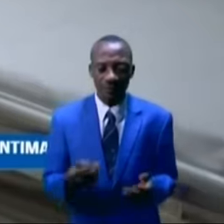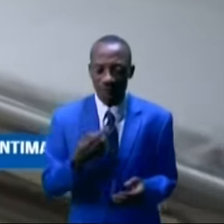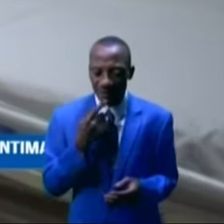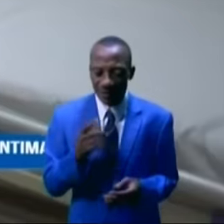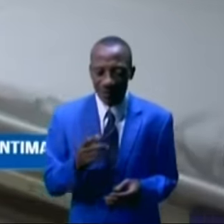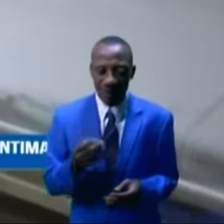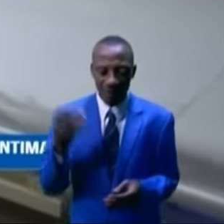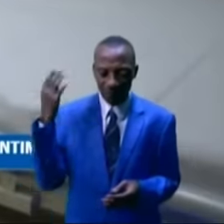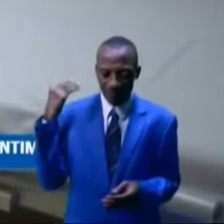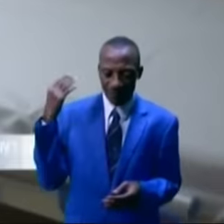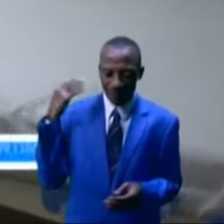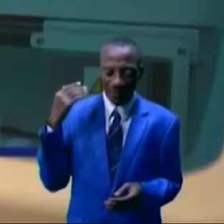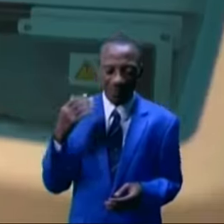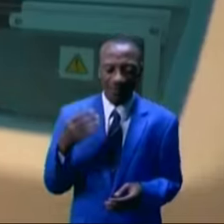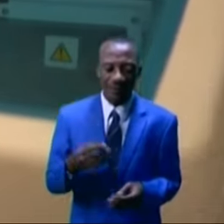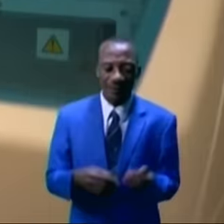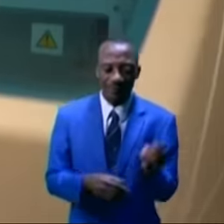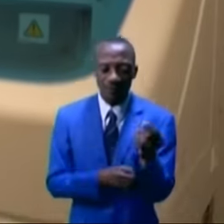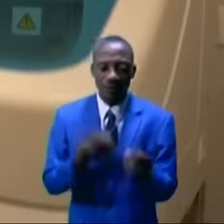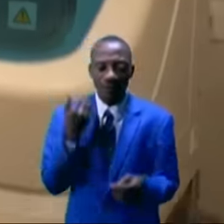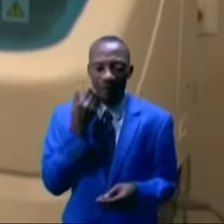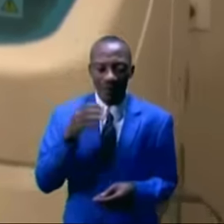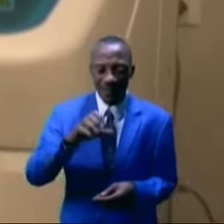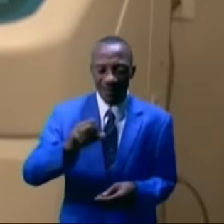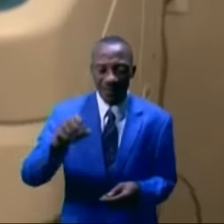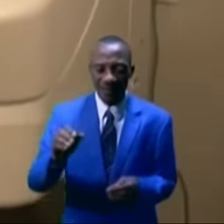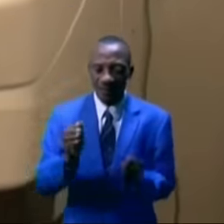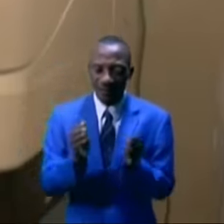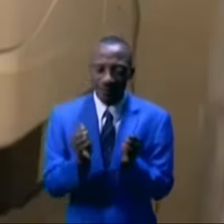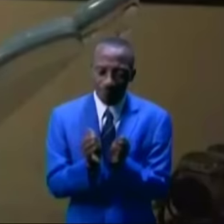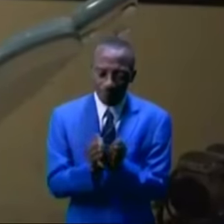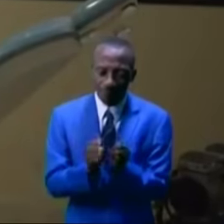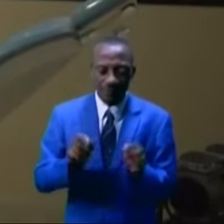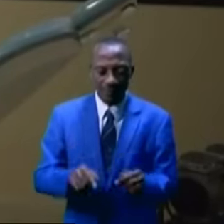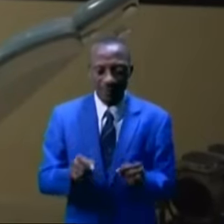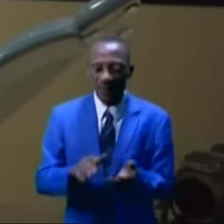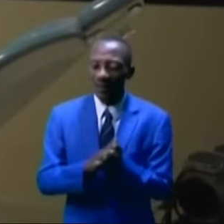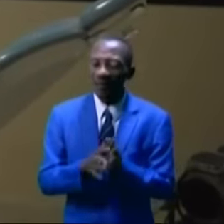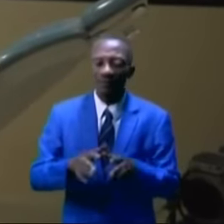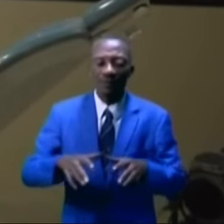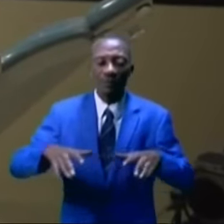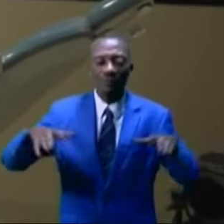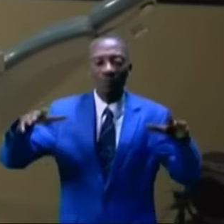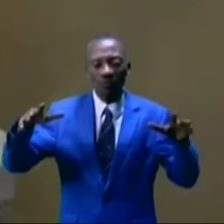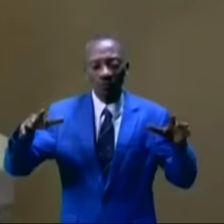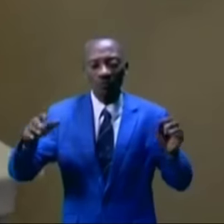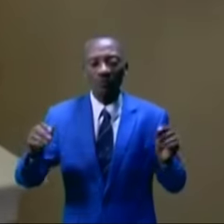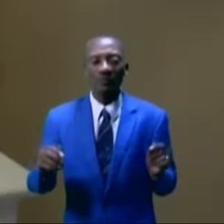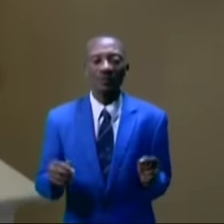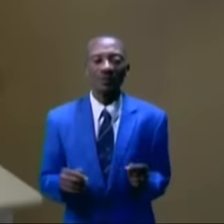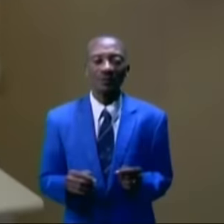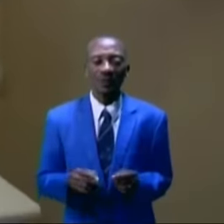lits et compte désormais de nouveaux services, notamment l'imagerie, la radiologie,